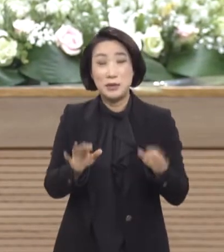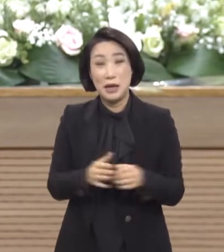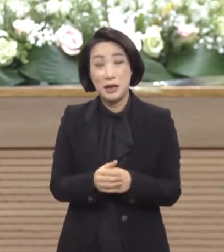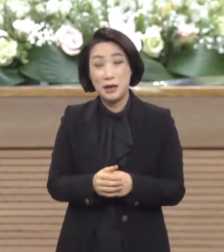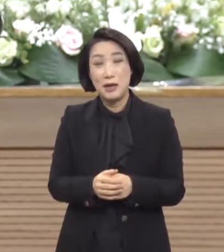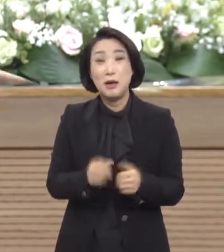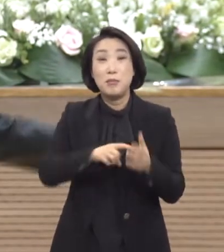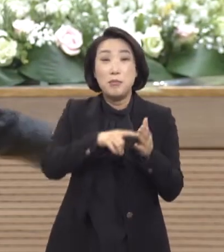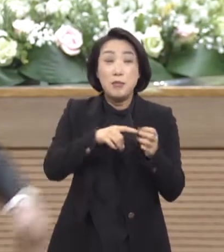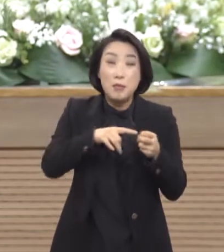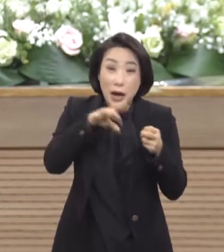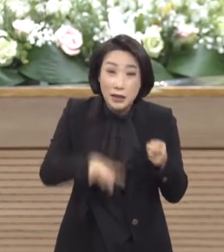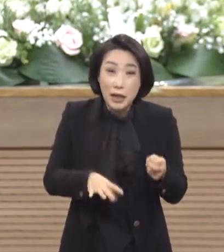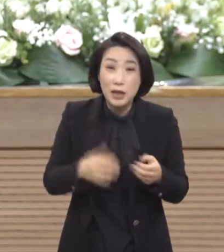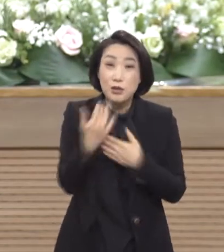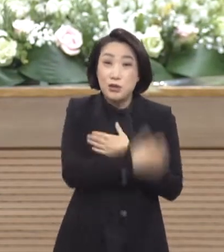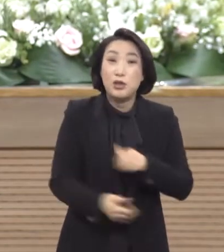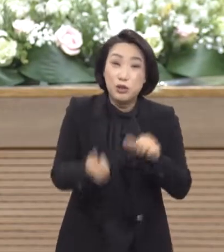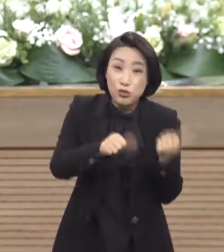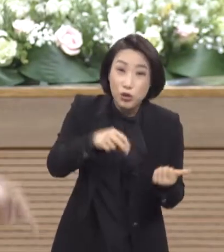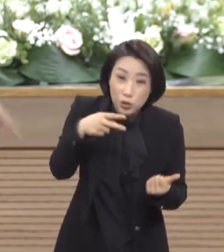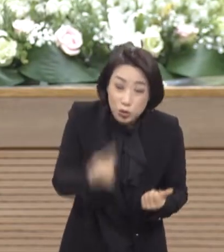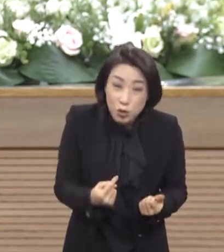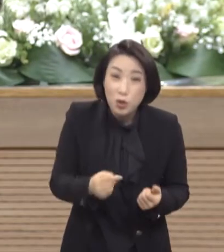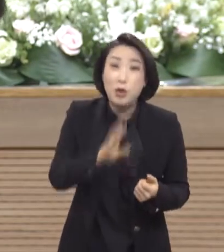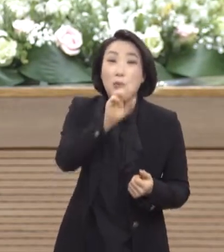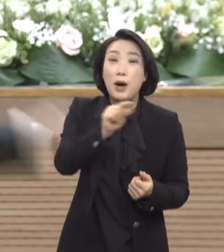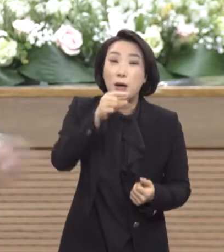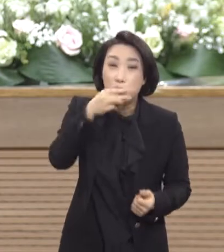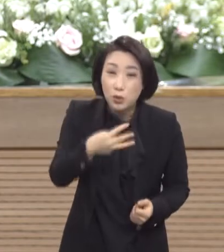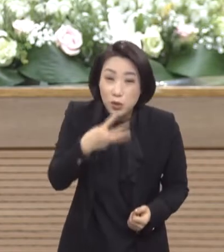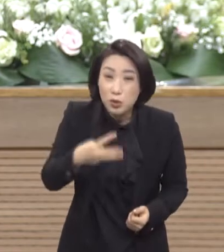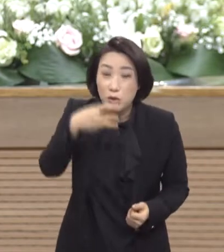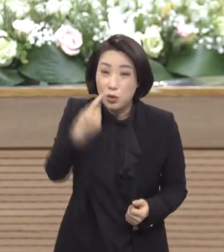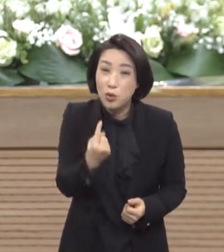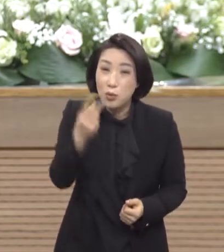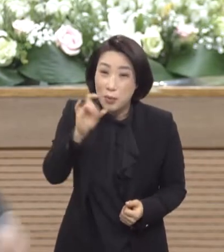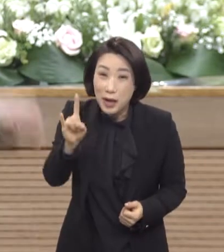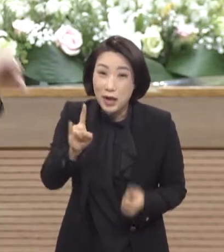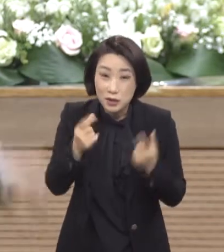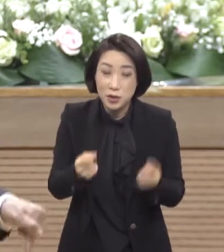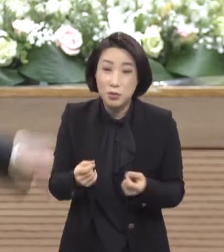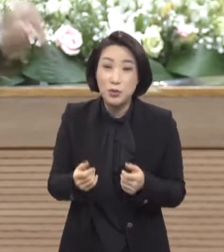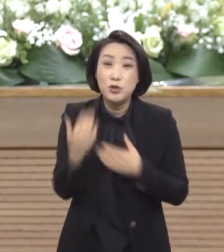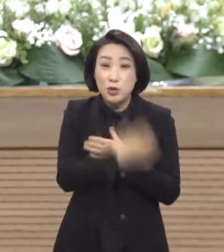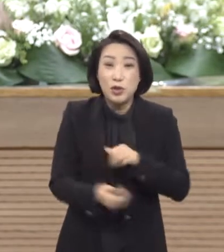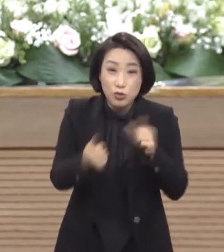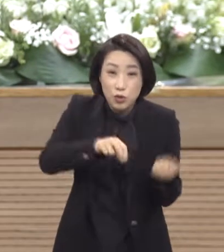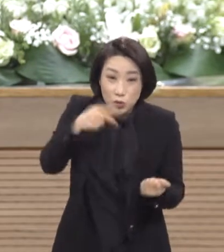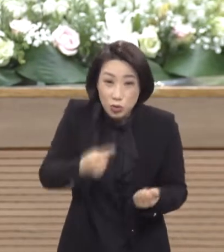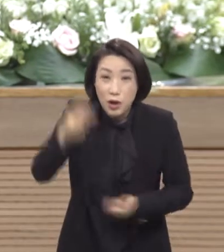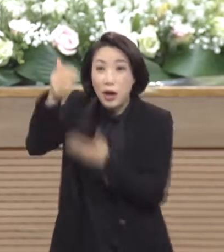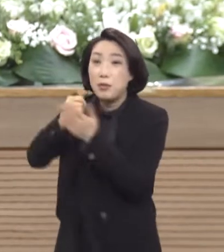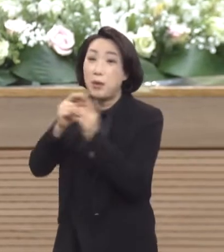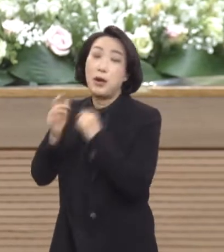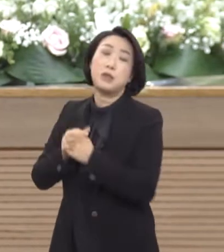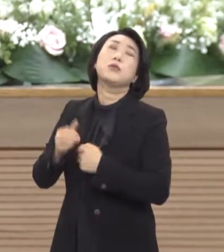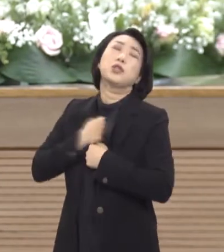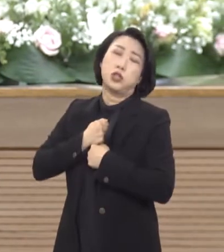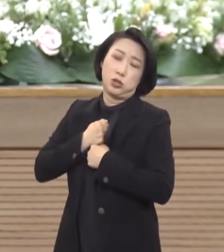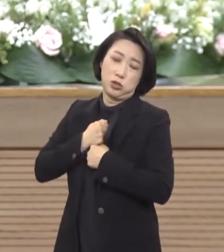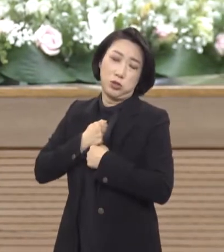보세요. 마태처럼 육신은 깨져도 바늘처럼 육신은 깨져도 하나님 말씀은 내가 깨트려서는 안